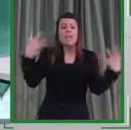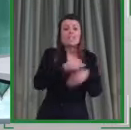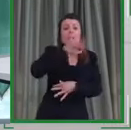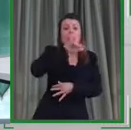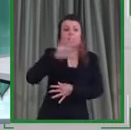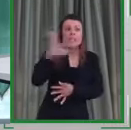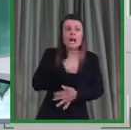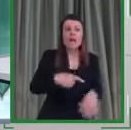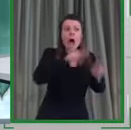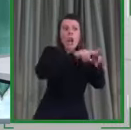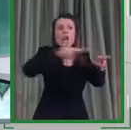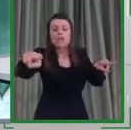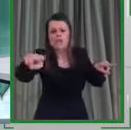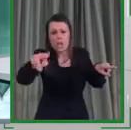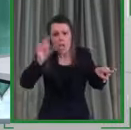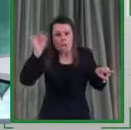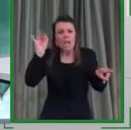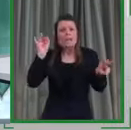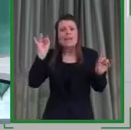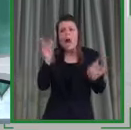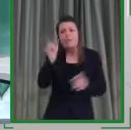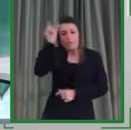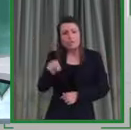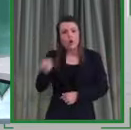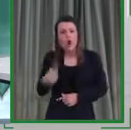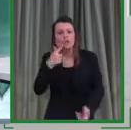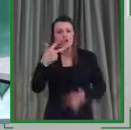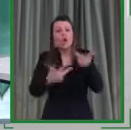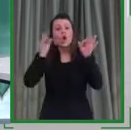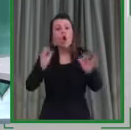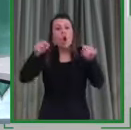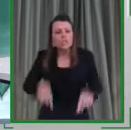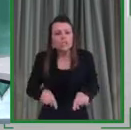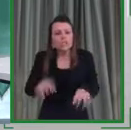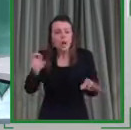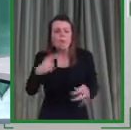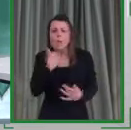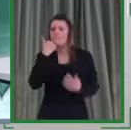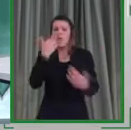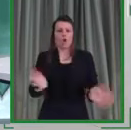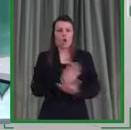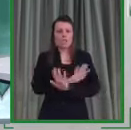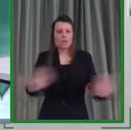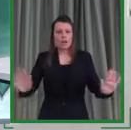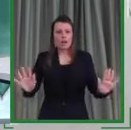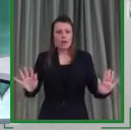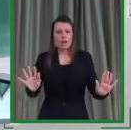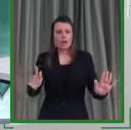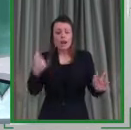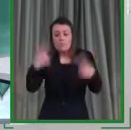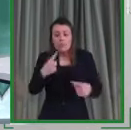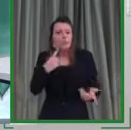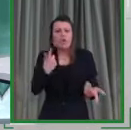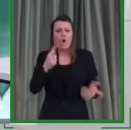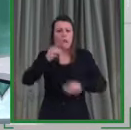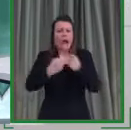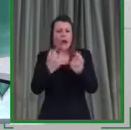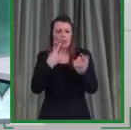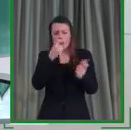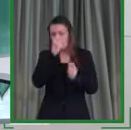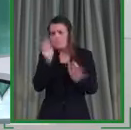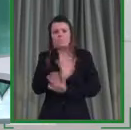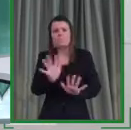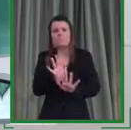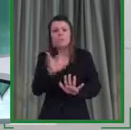questo fa un atto ignobile fa un atto vergognoso che non rende merito al grande